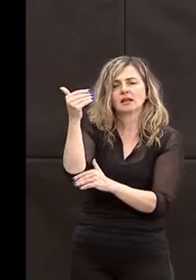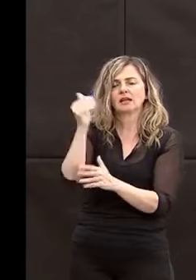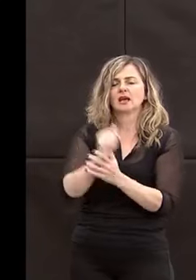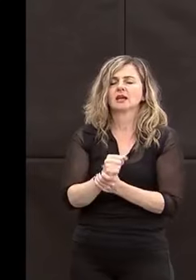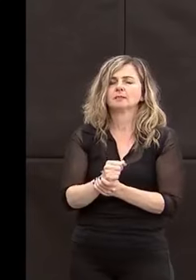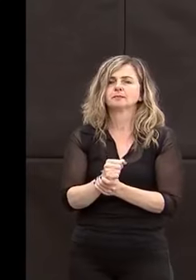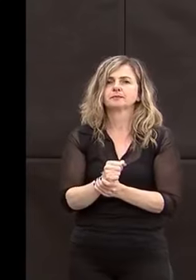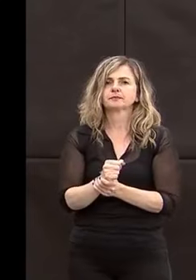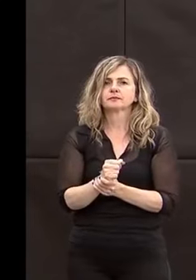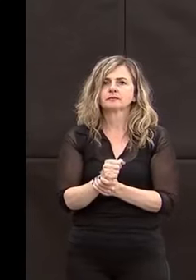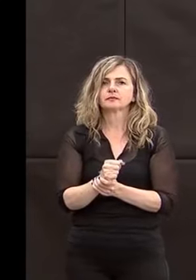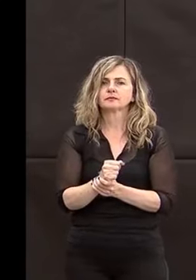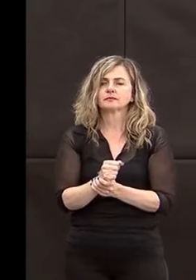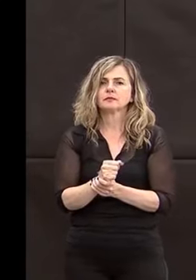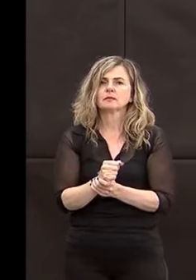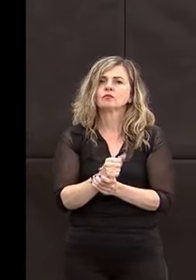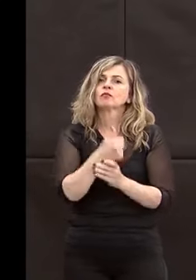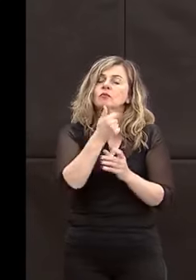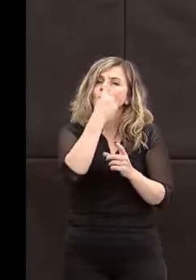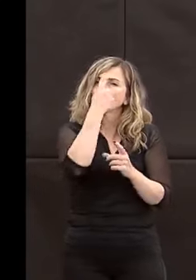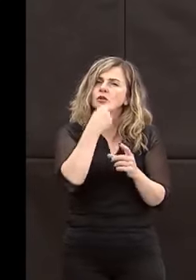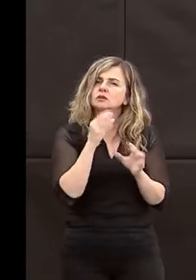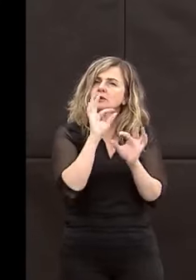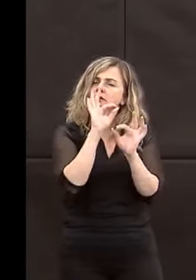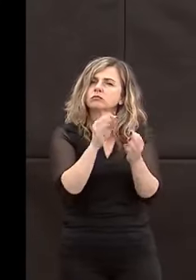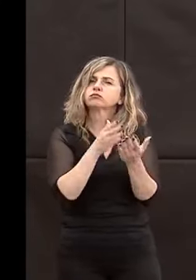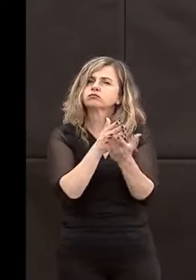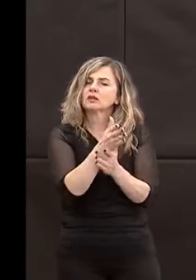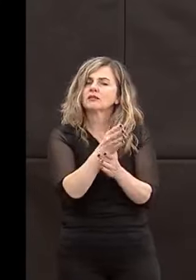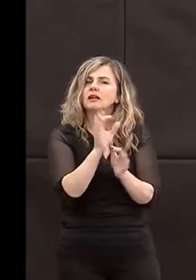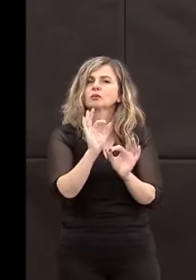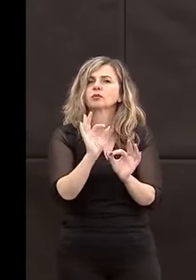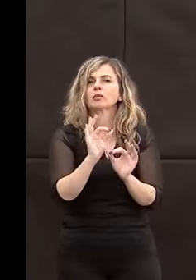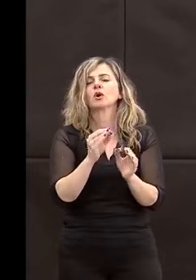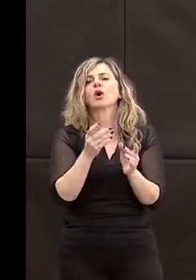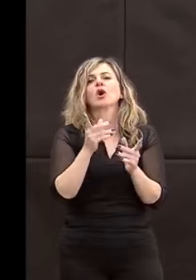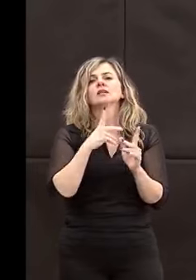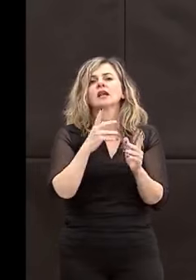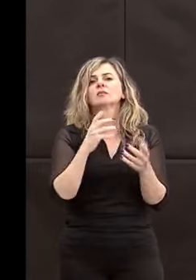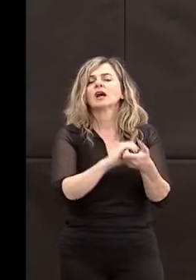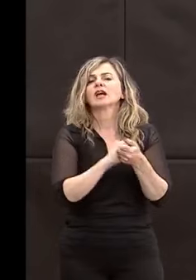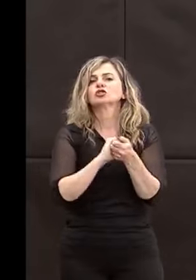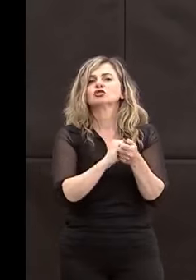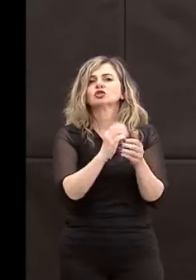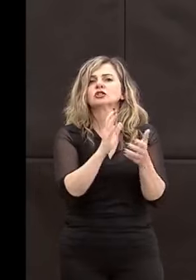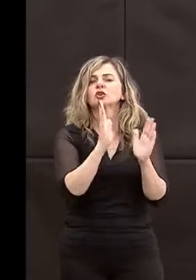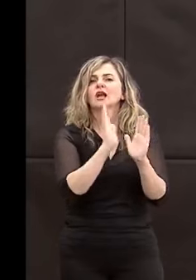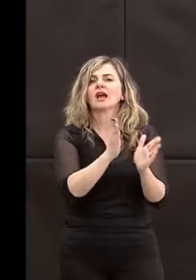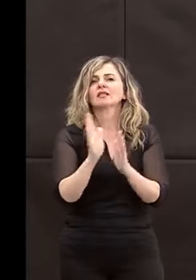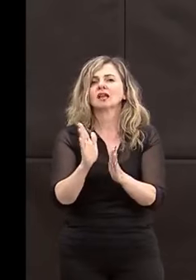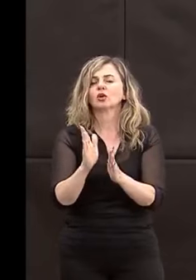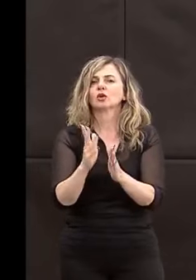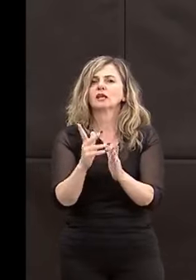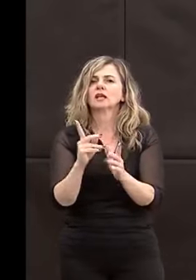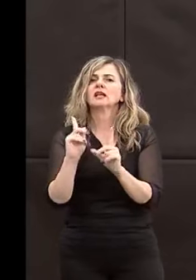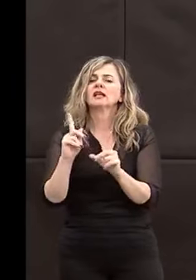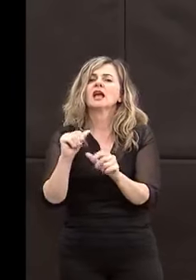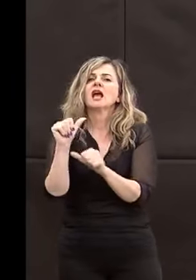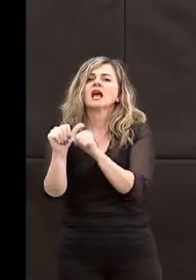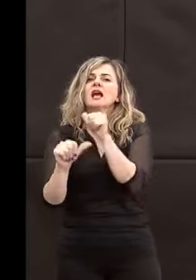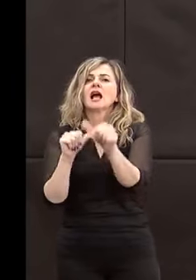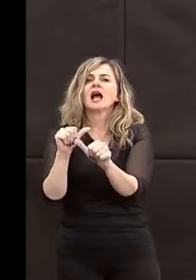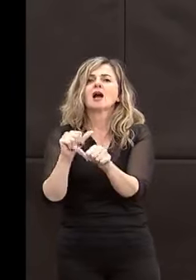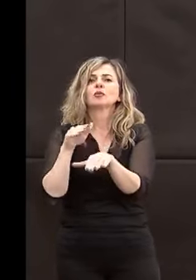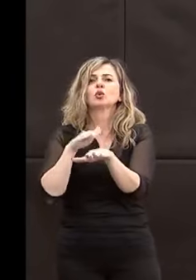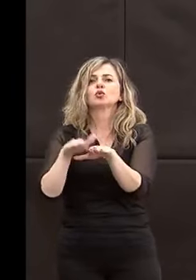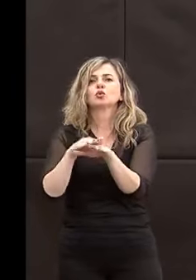che ci è arrivato anche direttamente dalla situazione di categoria che ringrazio il cambio d'uso temporaneo negli alberghi